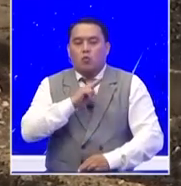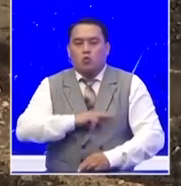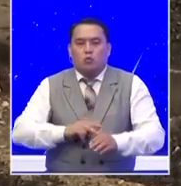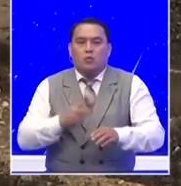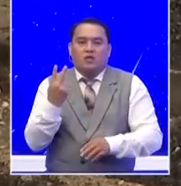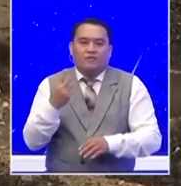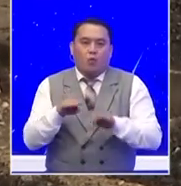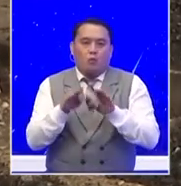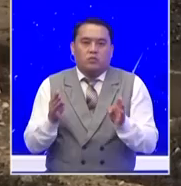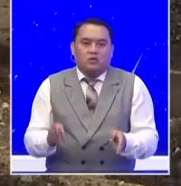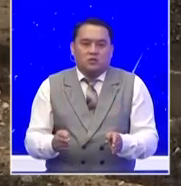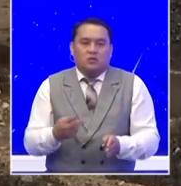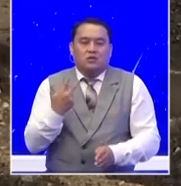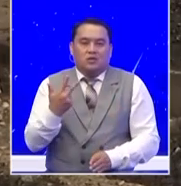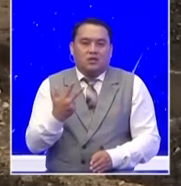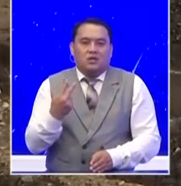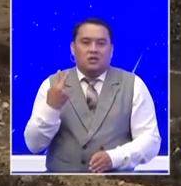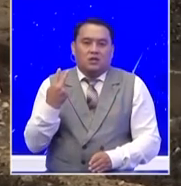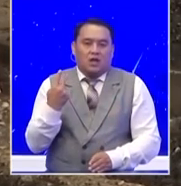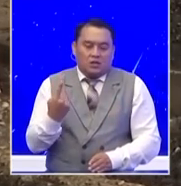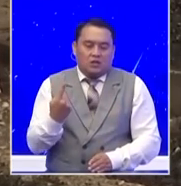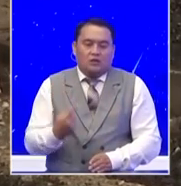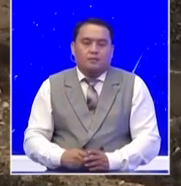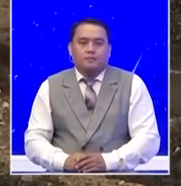двум котельным. Это у нас котель номер 3 и котель номер 1.